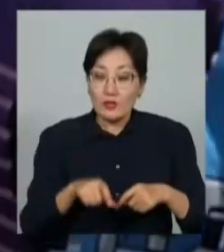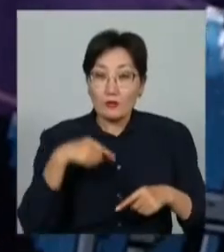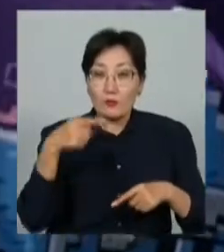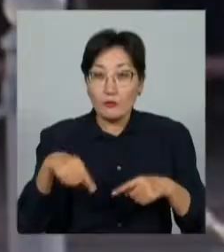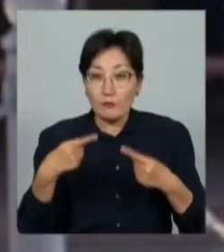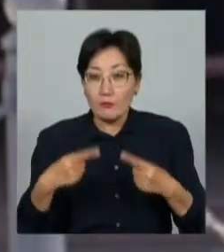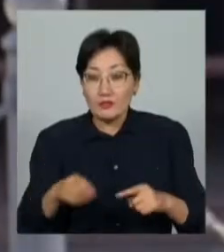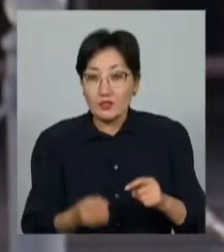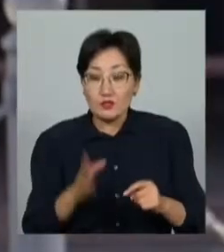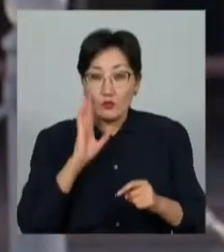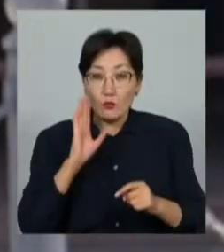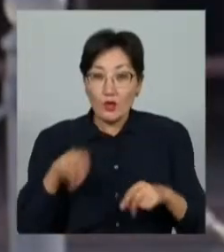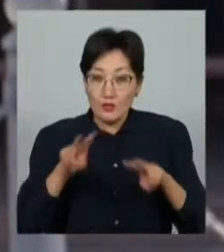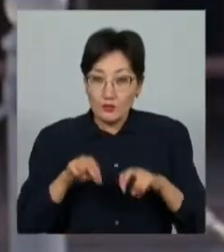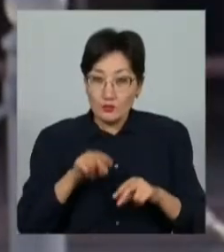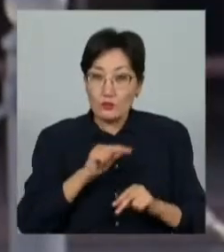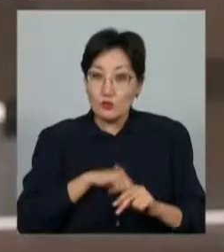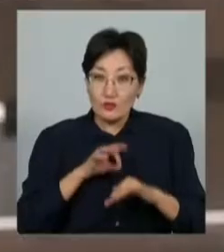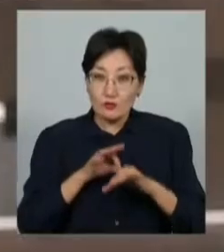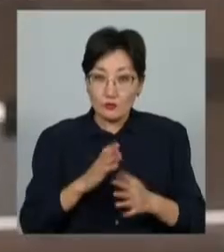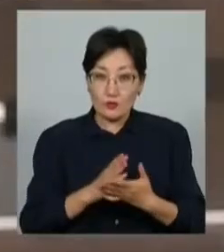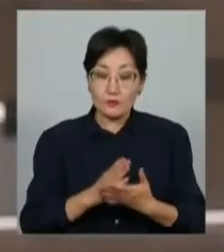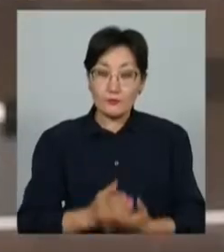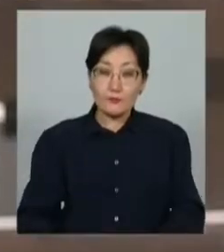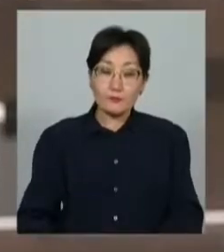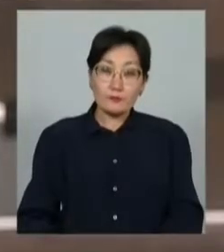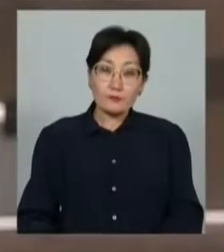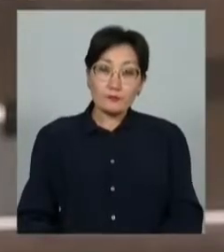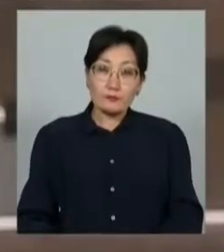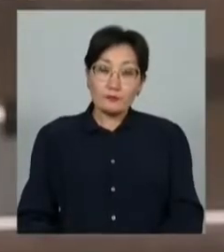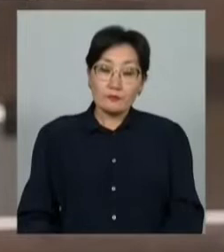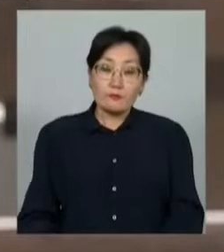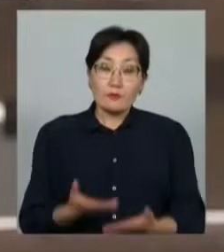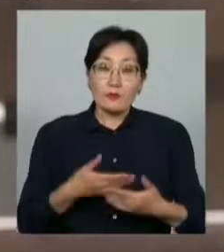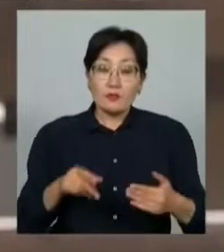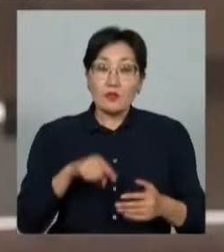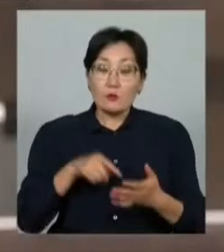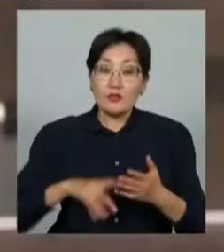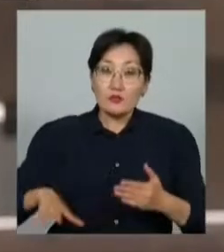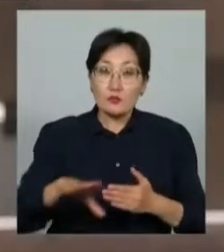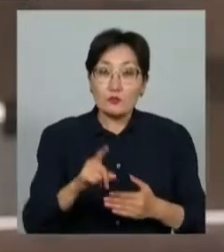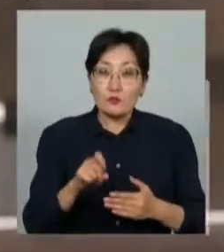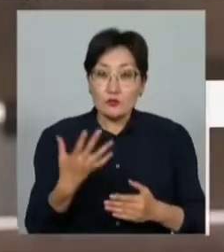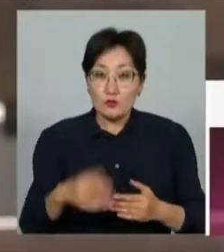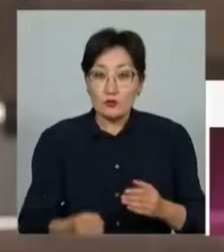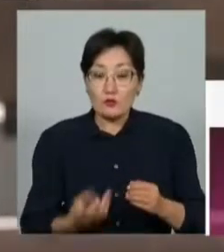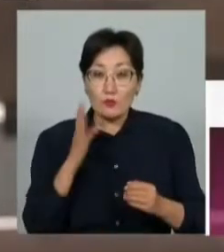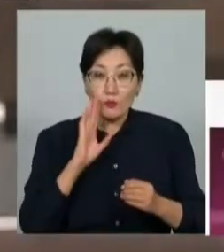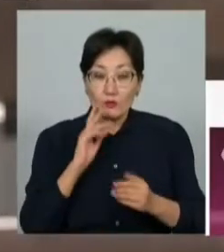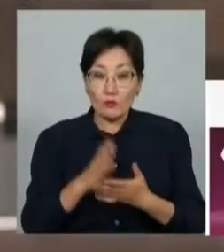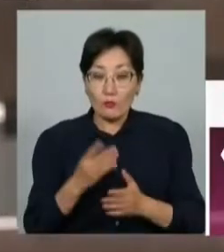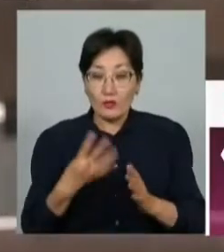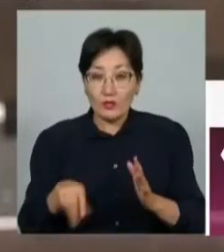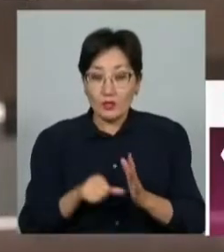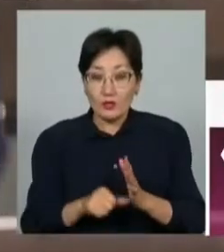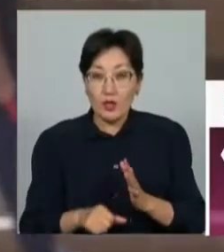басқа субұрқақта тексеруге кетіпті. Визуальное обследование проведено. Бүгінгі қала аумағында 150 субұрқақ бар. Оның